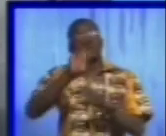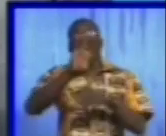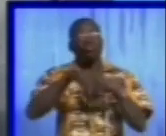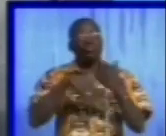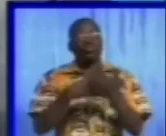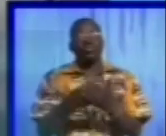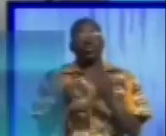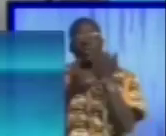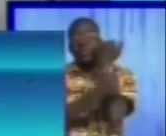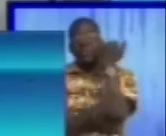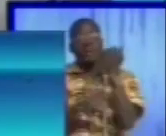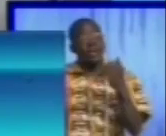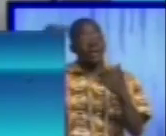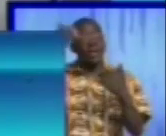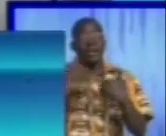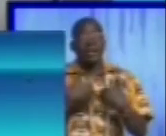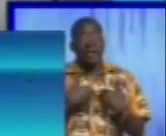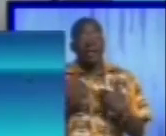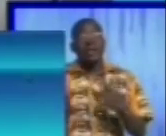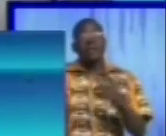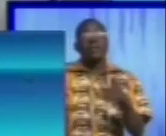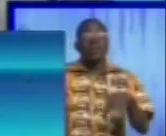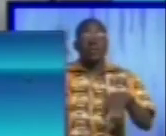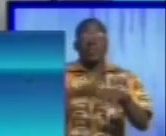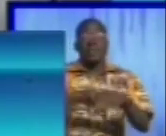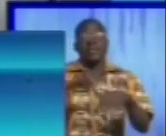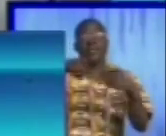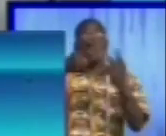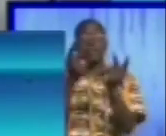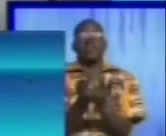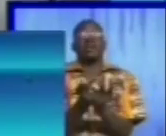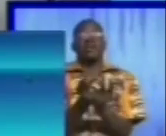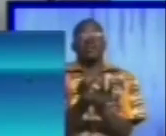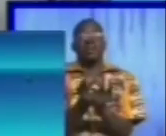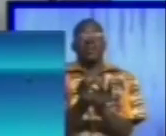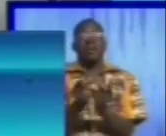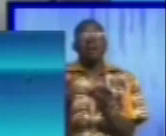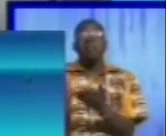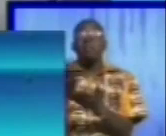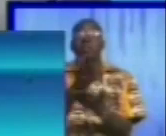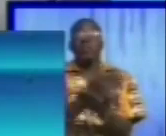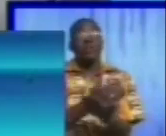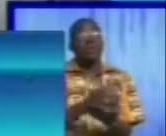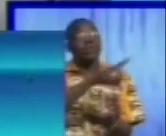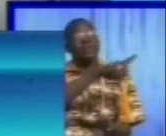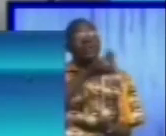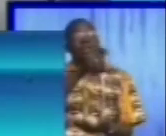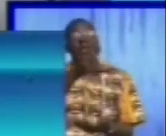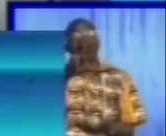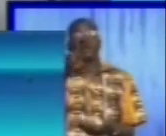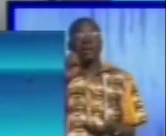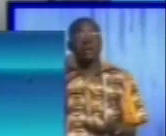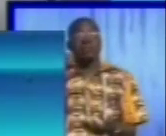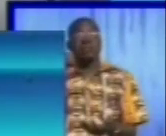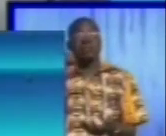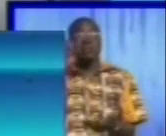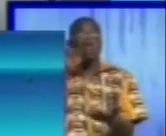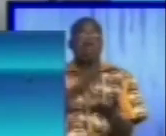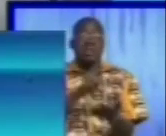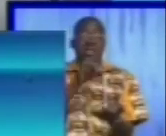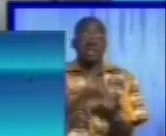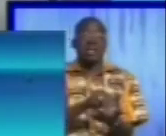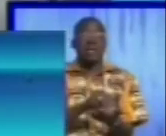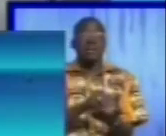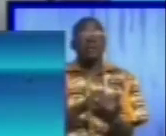il y a tout un dispositif institutionnel mis en place. Nous avons prévu la mobilisation de 130 médecins